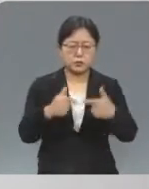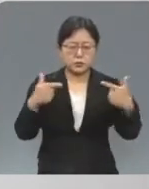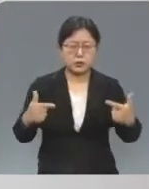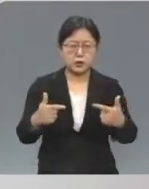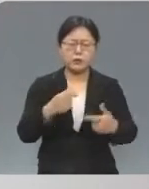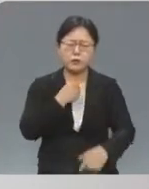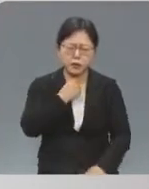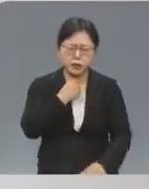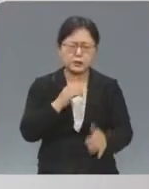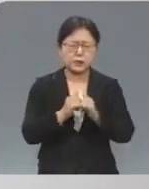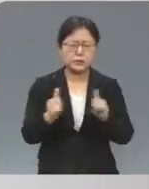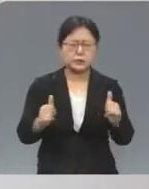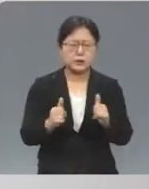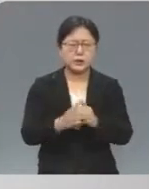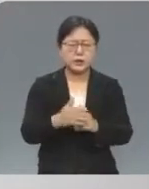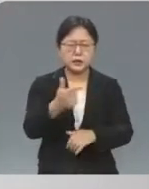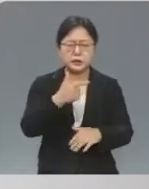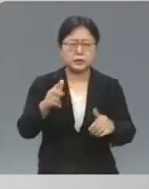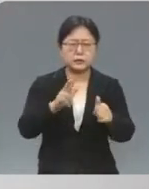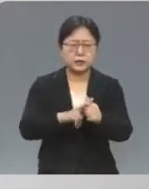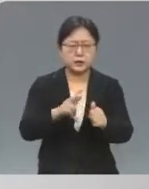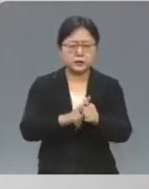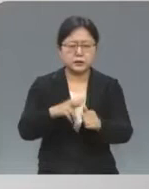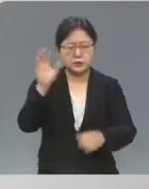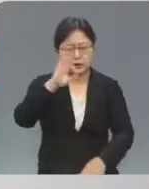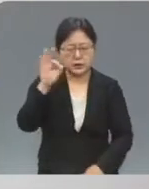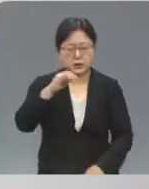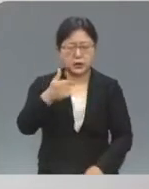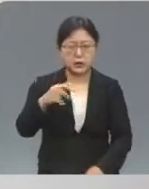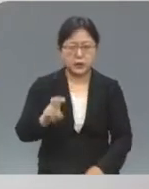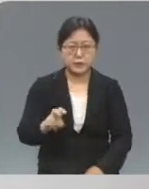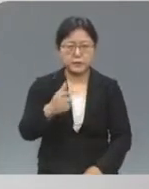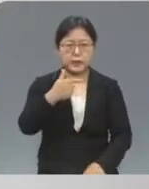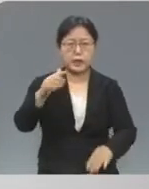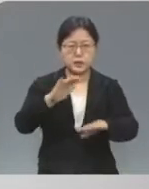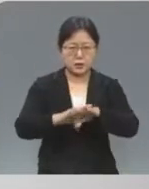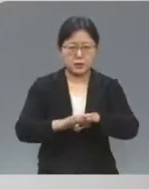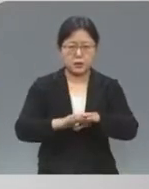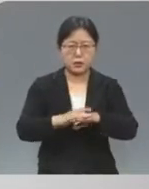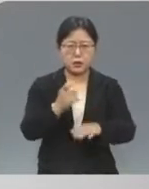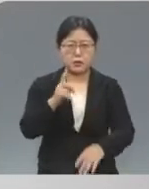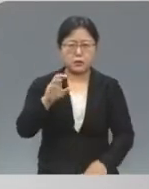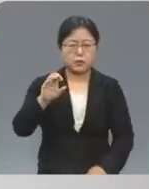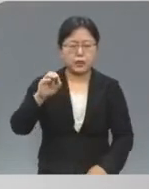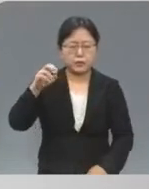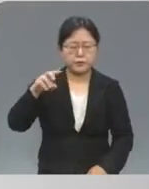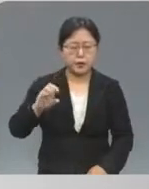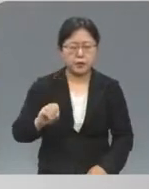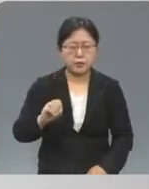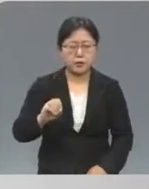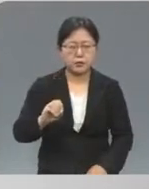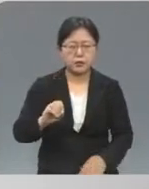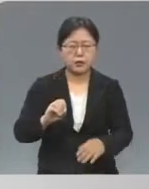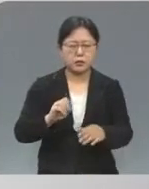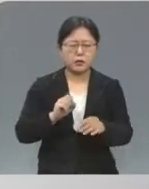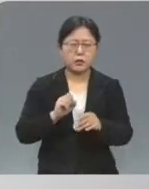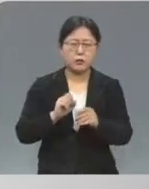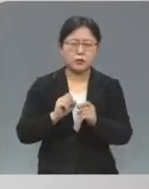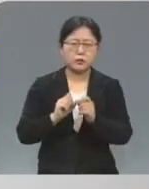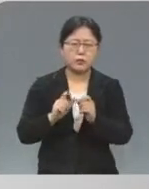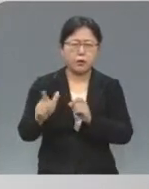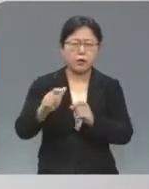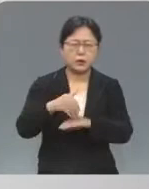힘들이 대형 복합 쇼핑몰을 찾아 한함 으로 대전으로 광명으로 원정 쇼핑을